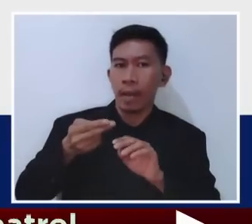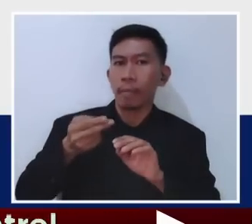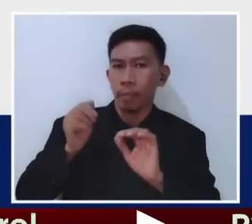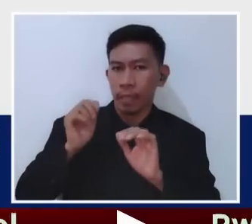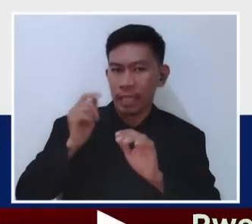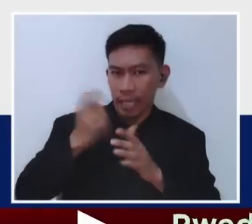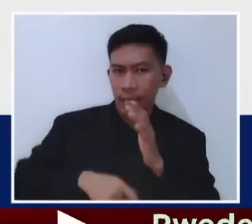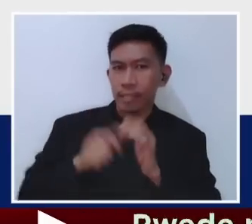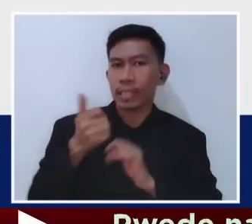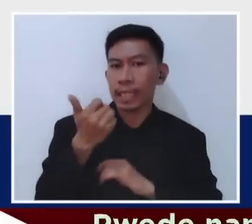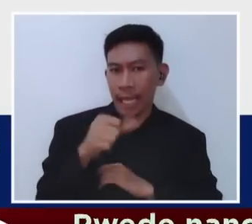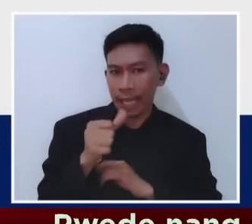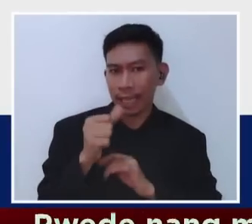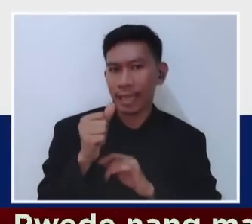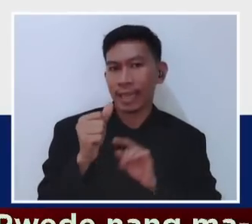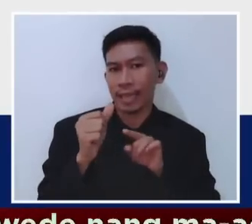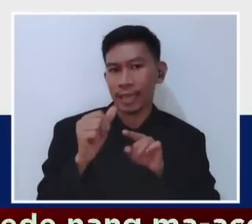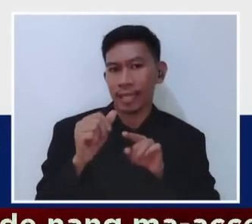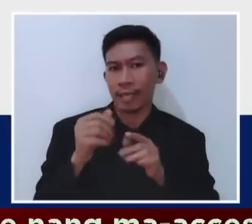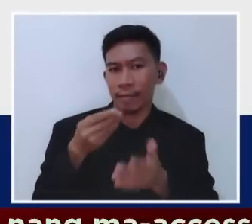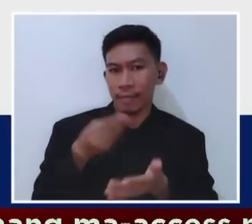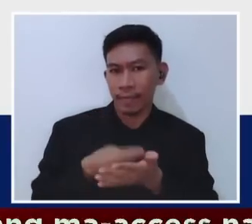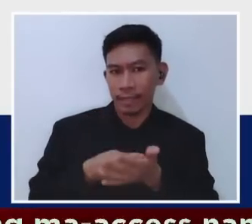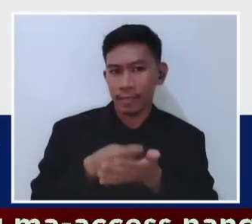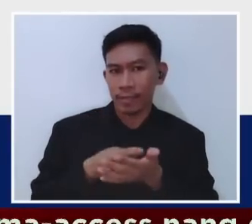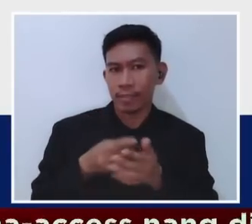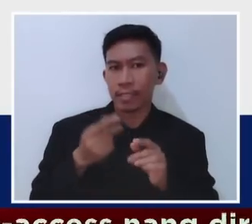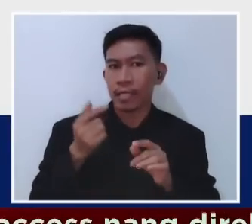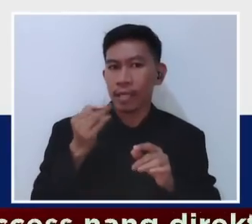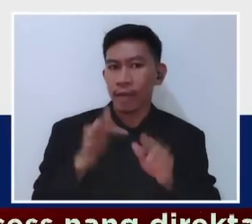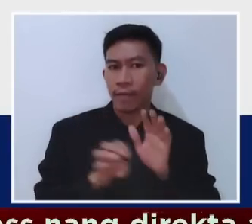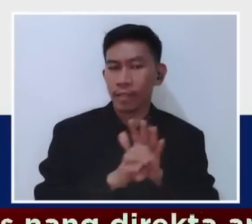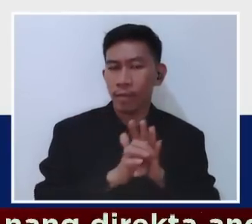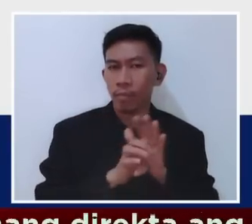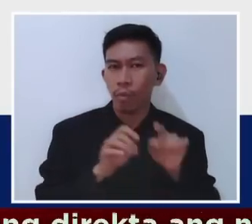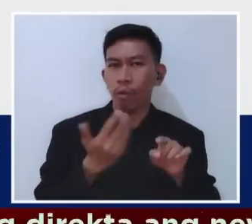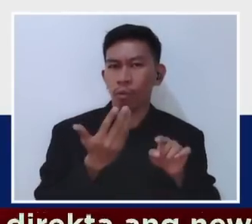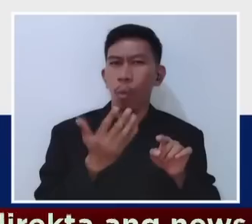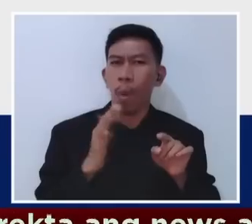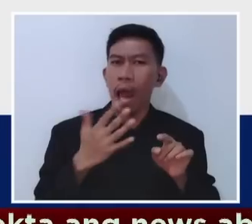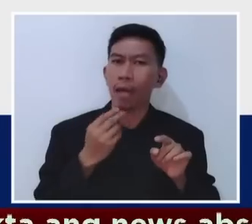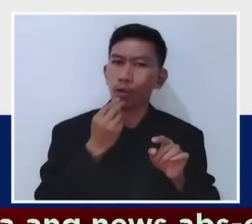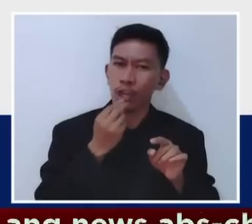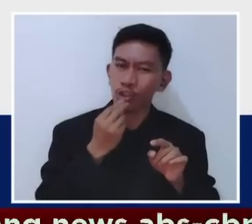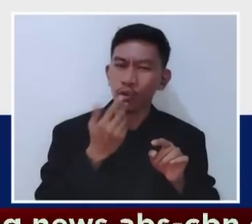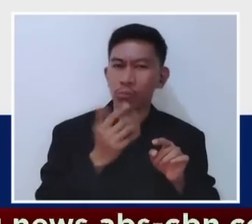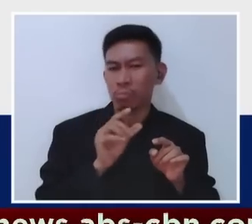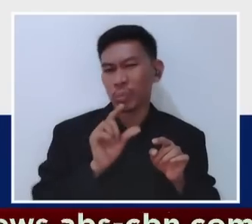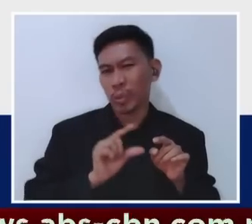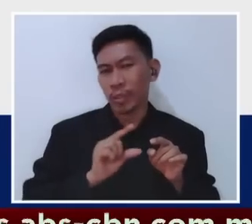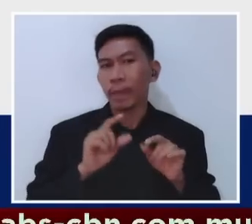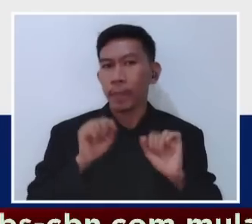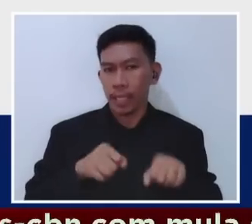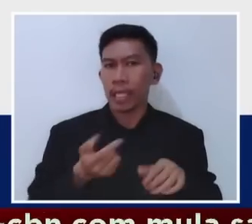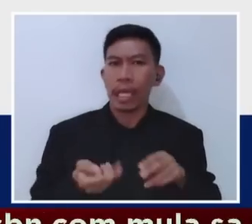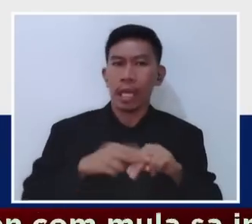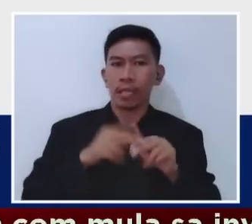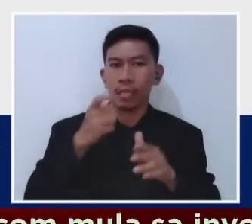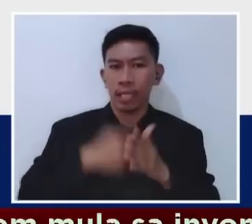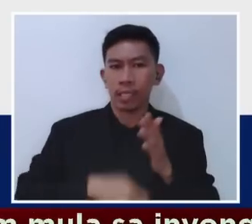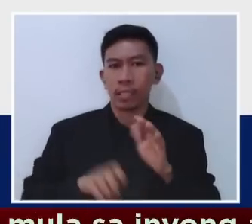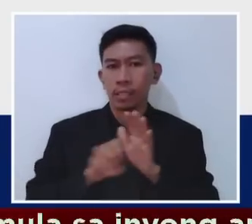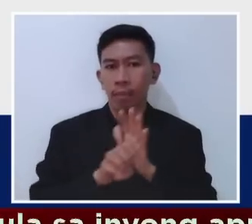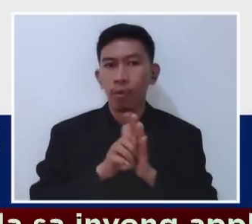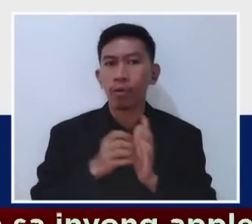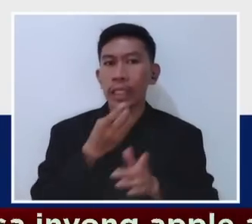pre-packed na pagkain na kakarampot ang nutritional value, gaya ng mga dessert at iba pang matatamis na pagkain at sitsirya na